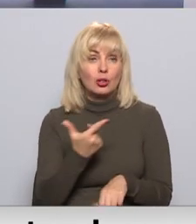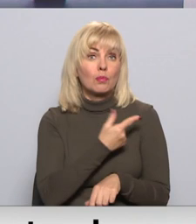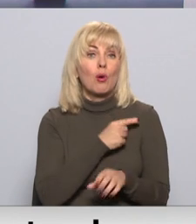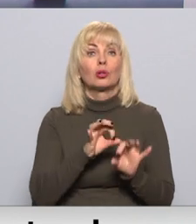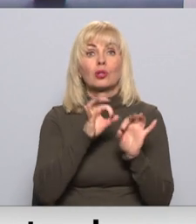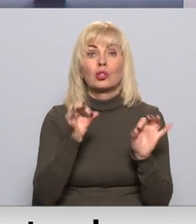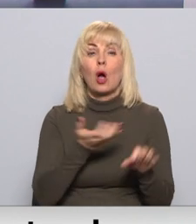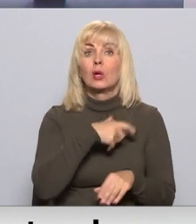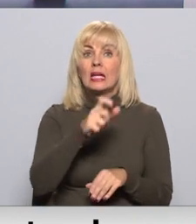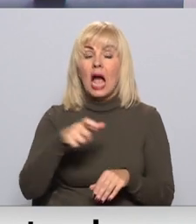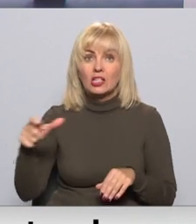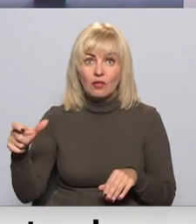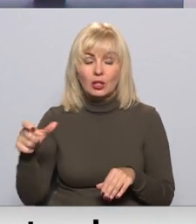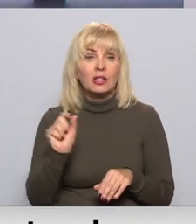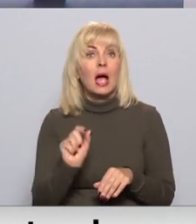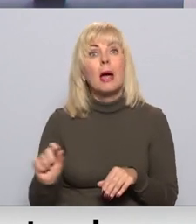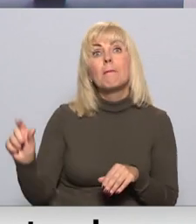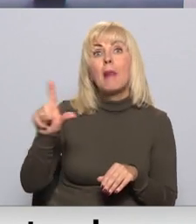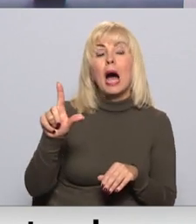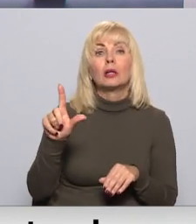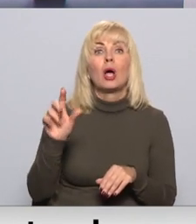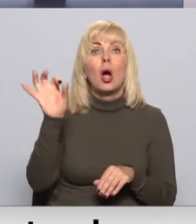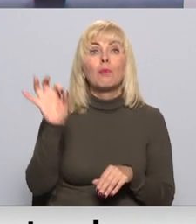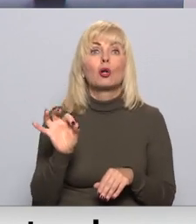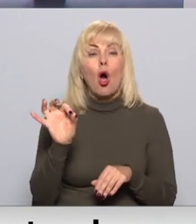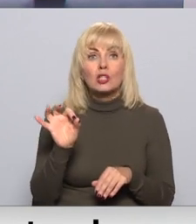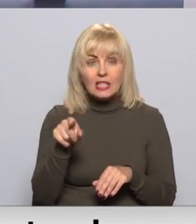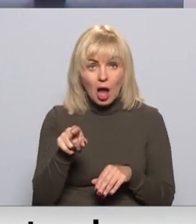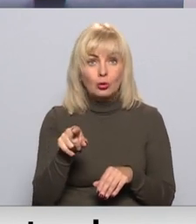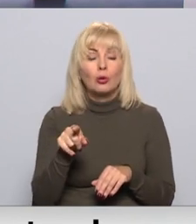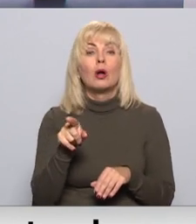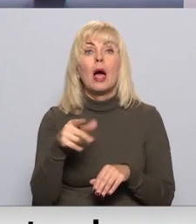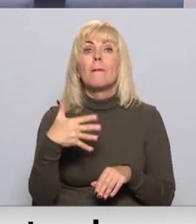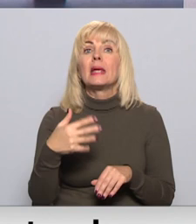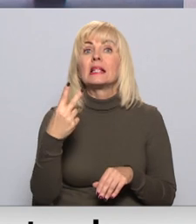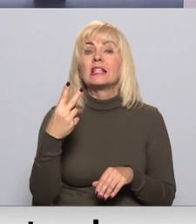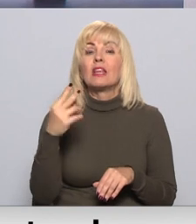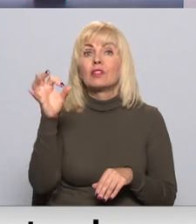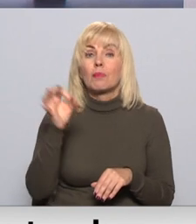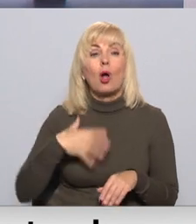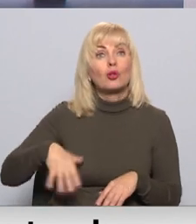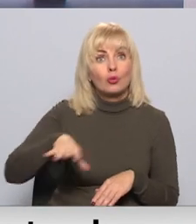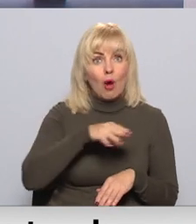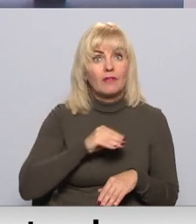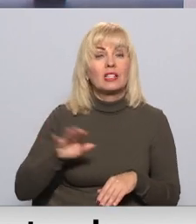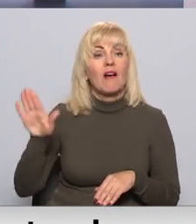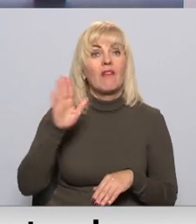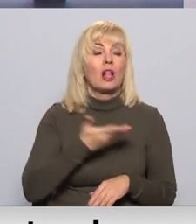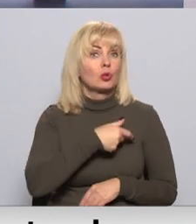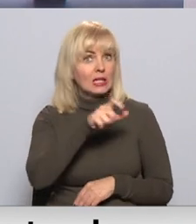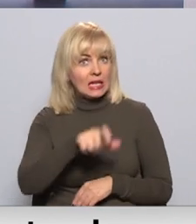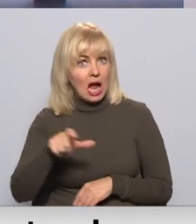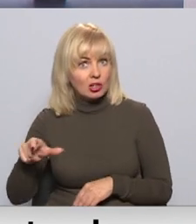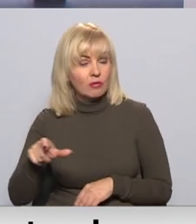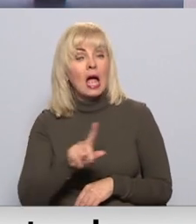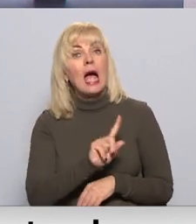sākušo iedzīvotāju īpatsvars palielinājies par procentpunktu un sasniedzis 52% no visiem valsts iedzīvotājiem.